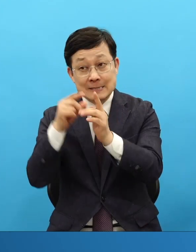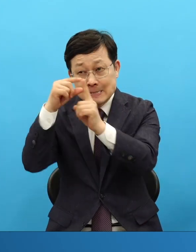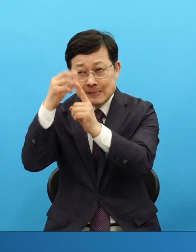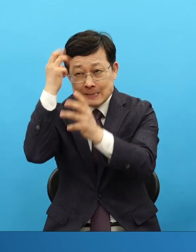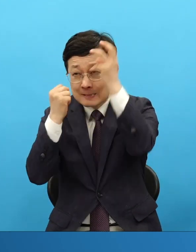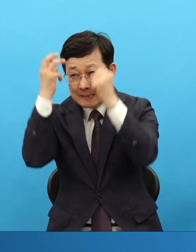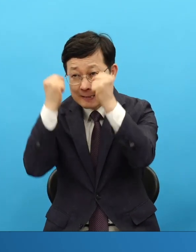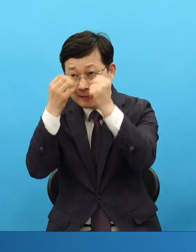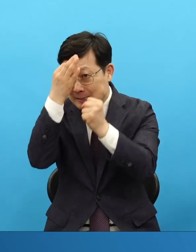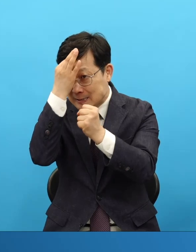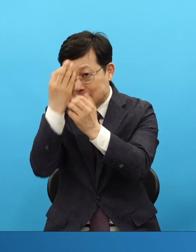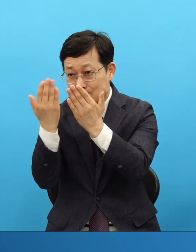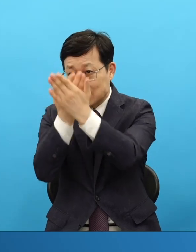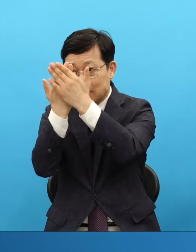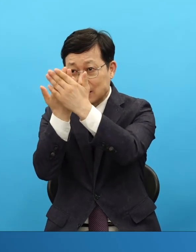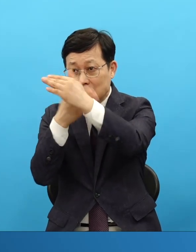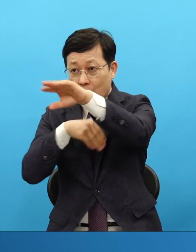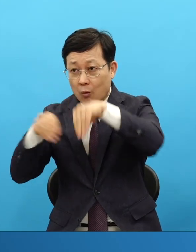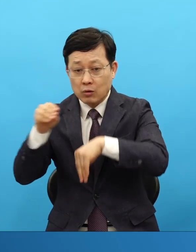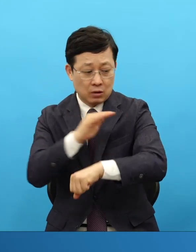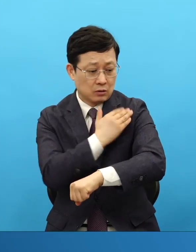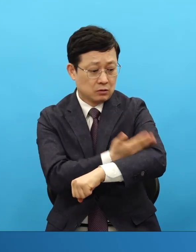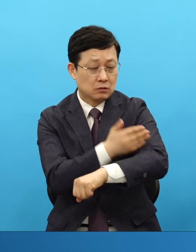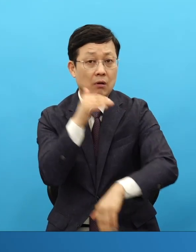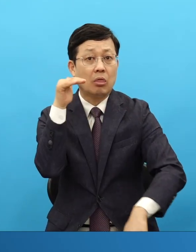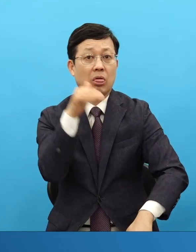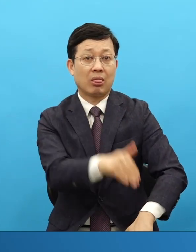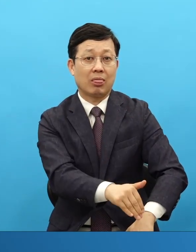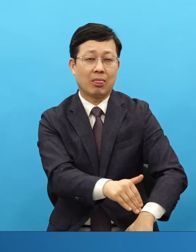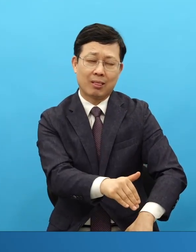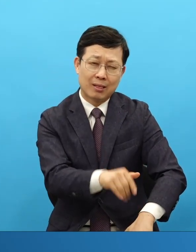그래서 여러분들이